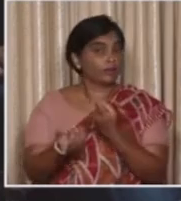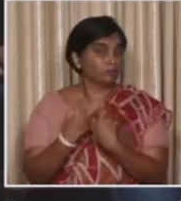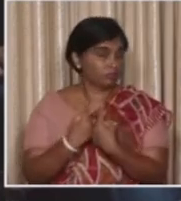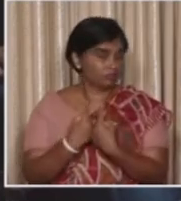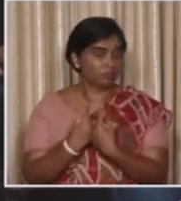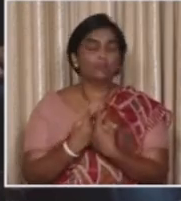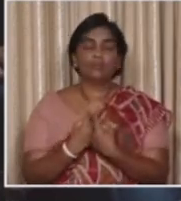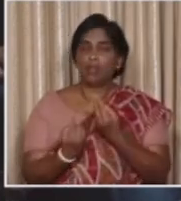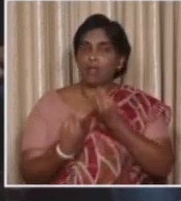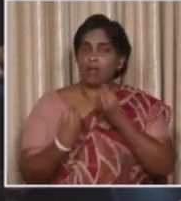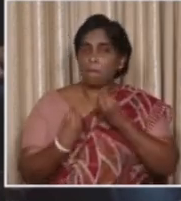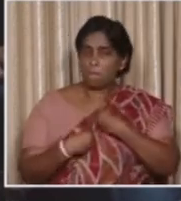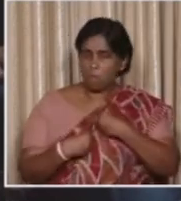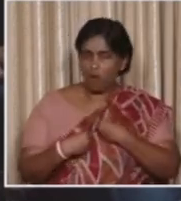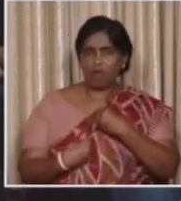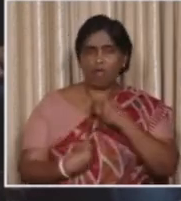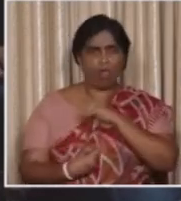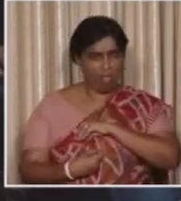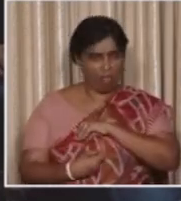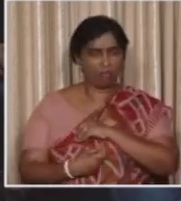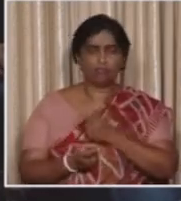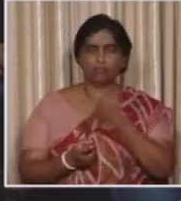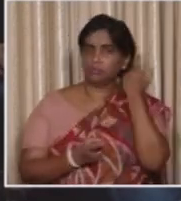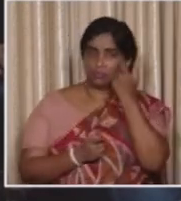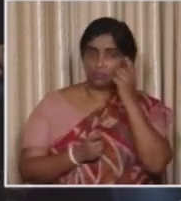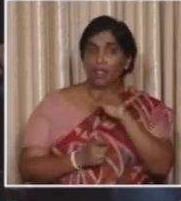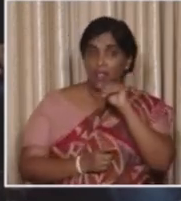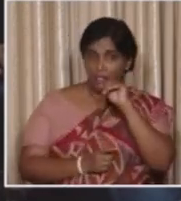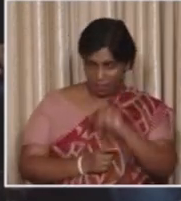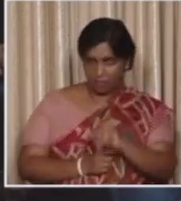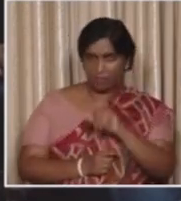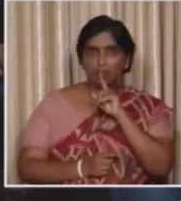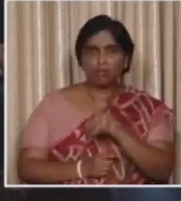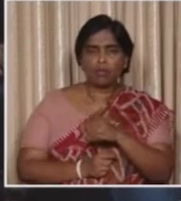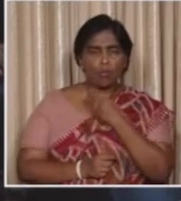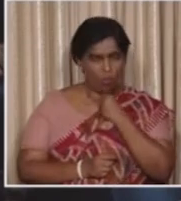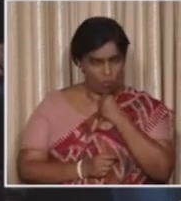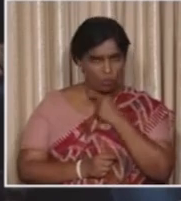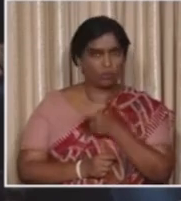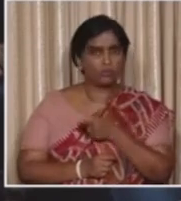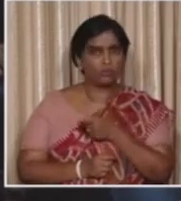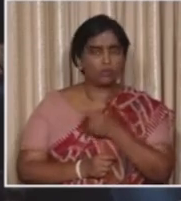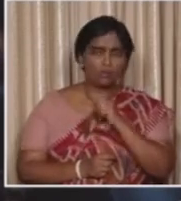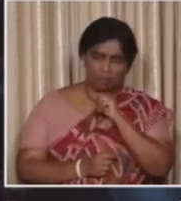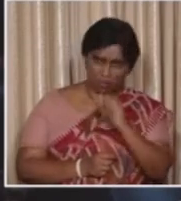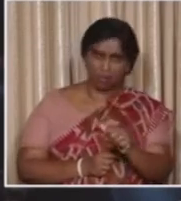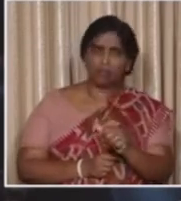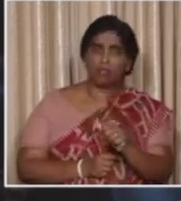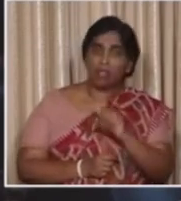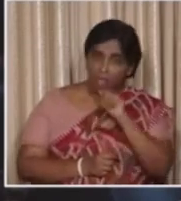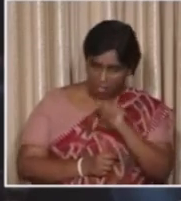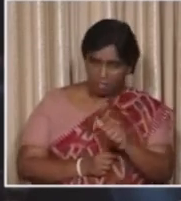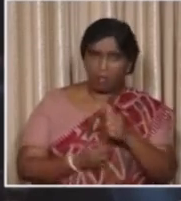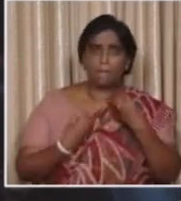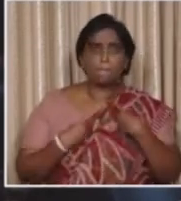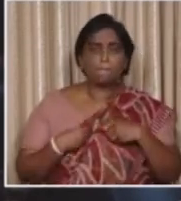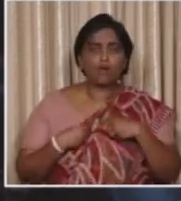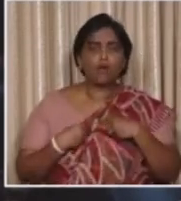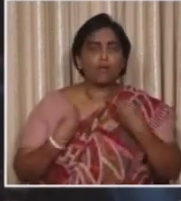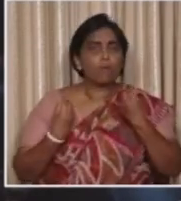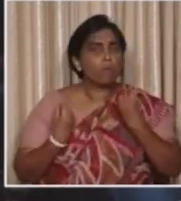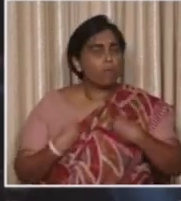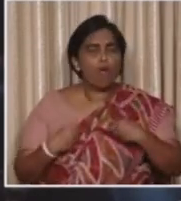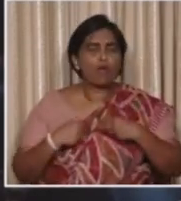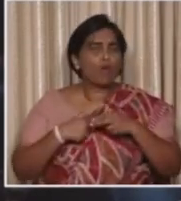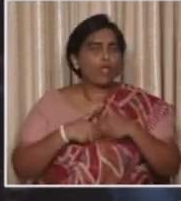එයගේ ලාභලාභ තත්ත්වය හොයා බලලා ඇත්තද මේ කියන්නේ, මේක බොරුවක්ද, මේක ඇත්තක්ද, ඇත්තනම් පාඩුද, පාඩු නම් පාඩු